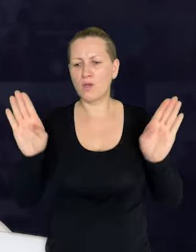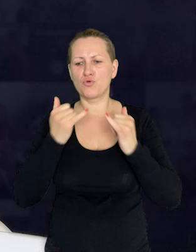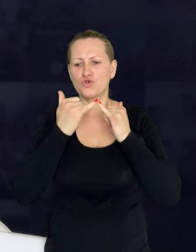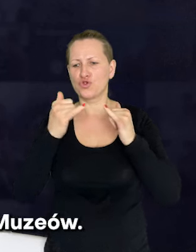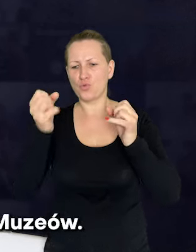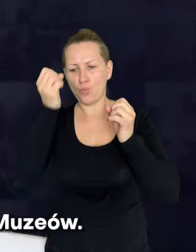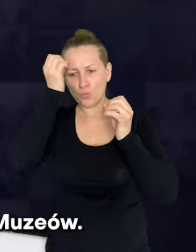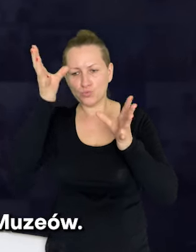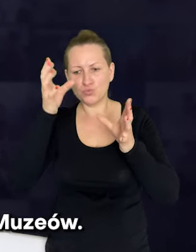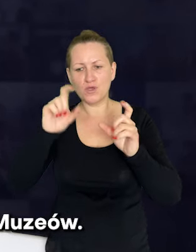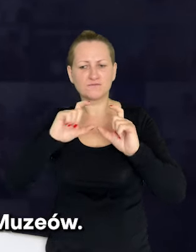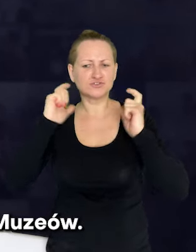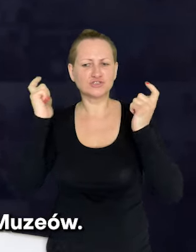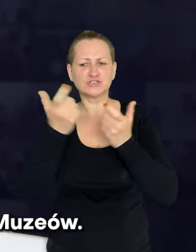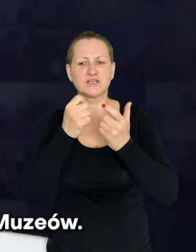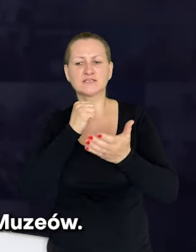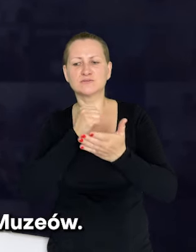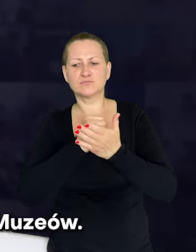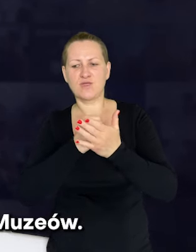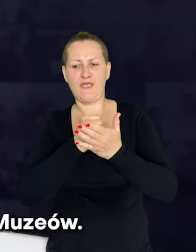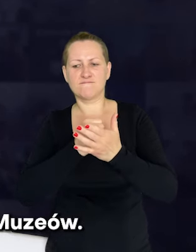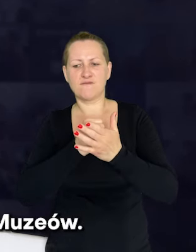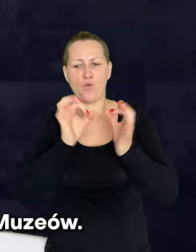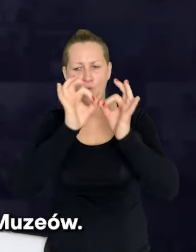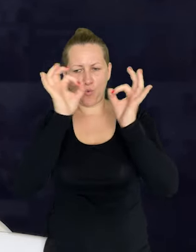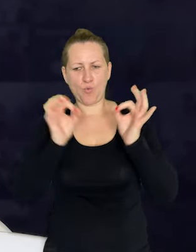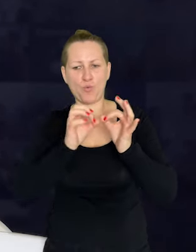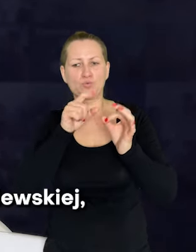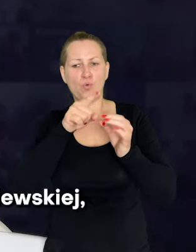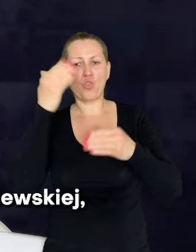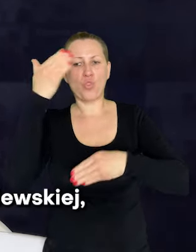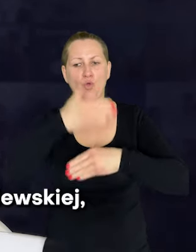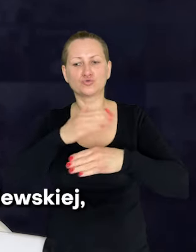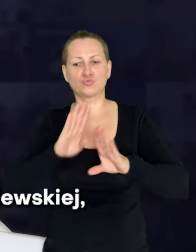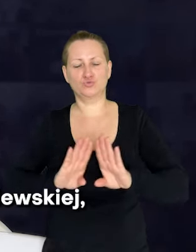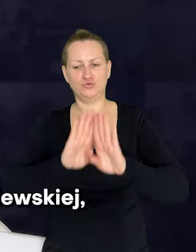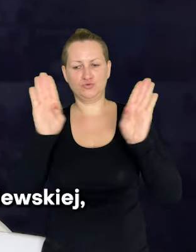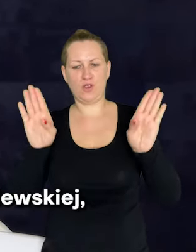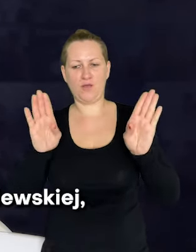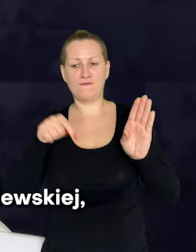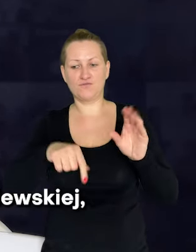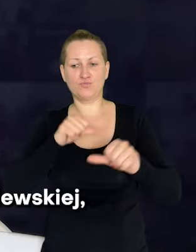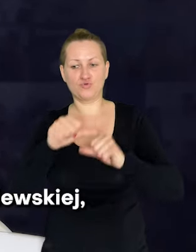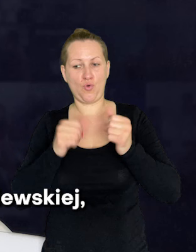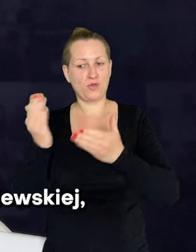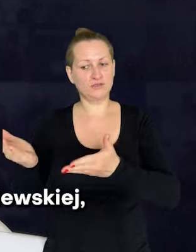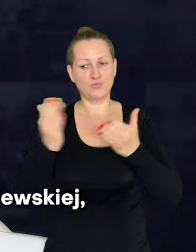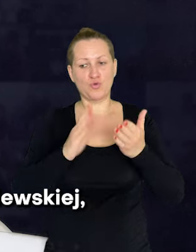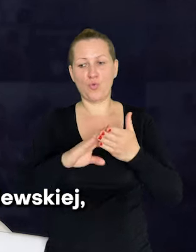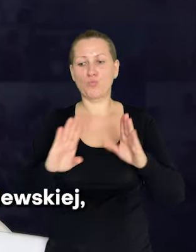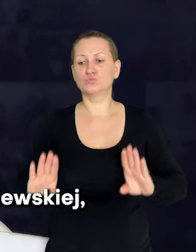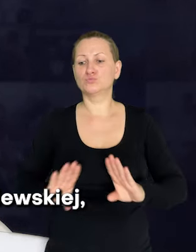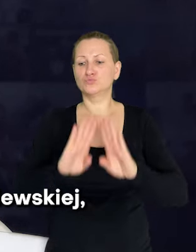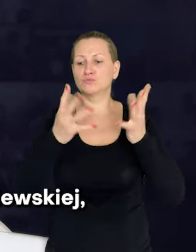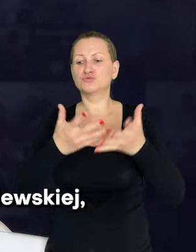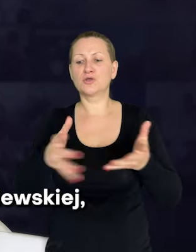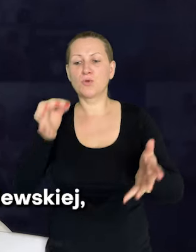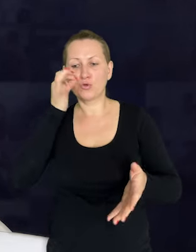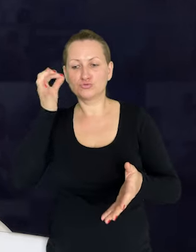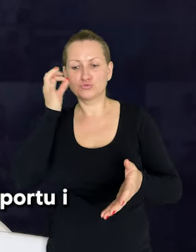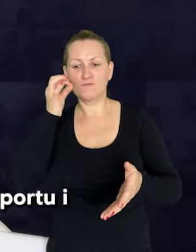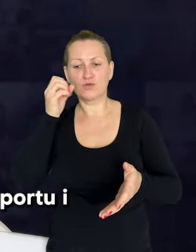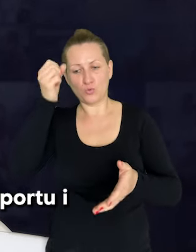kulturalnych. Wszystko za sprawą ogólnopolskiej akcji Noc Muzeów. W tym roku zapraszamy do Muzeum Ziemi Kociewskiej, Starogardzkiego Centrum